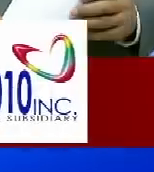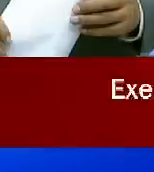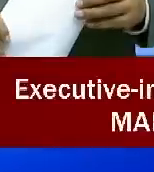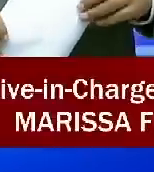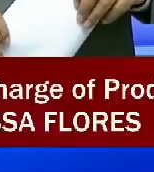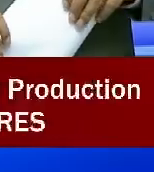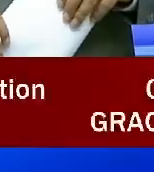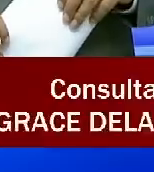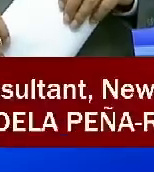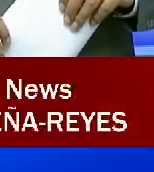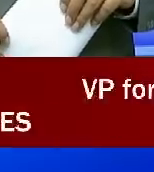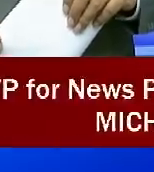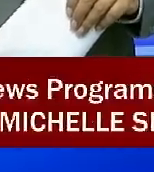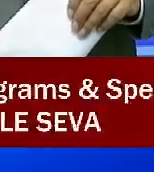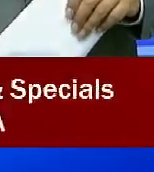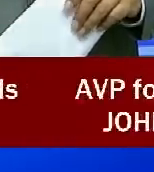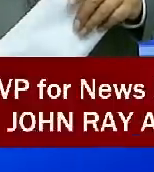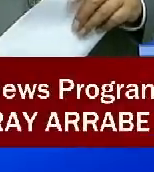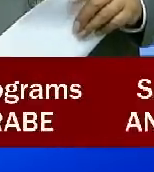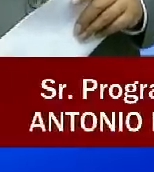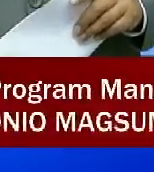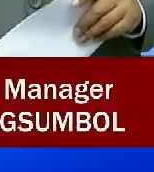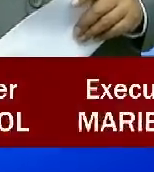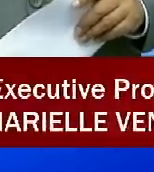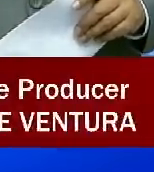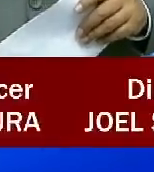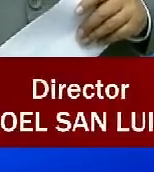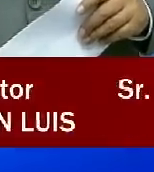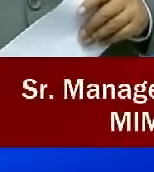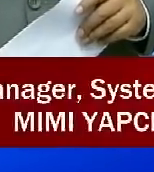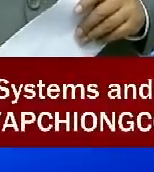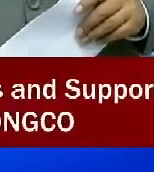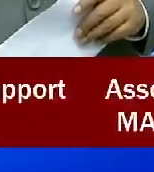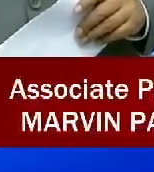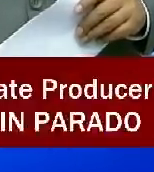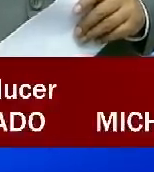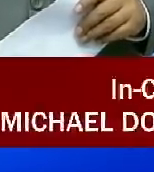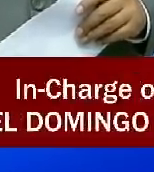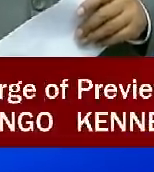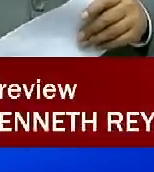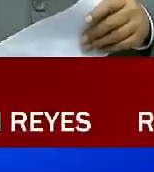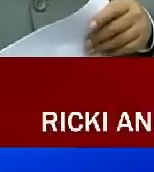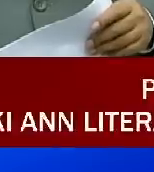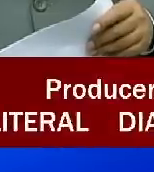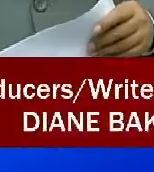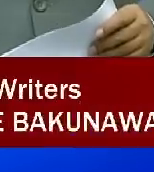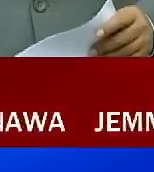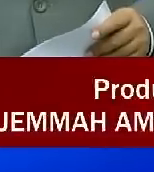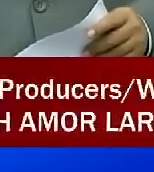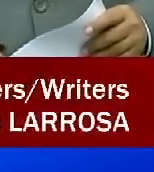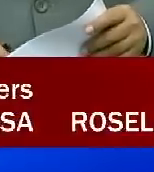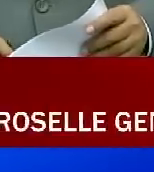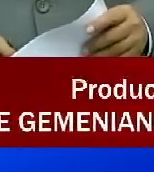Tiangco. Ako po si Vicky Morales. Ako po si Mike Enriquez. Buong puso para sa Pilipino. Ito ang GMA, walang kinikilingan, walang pinoprotektahan,